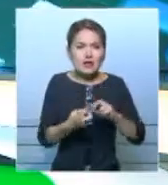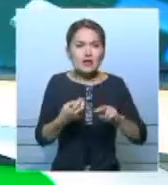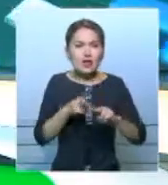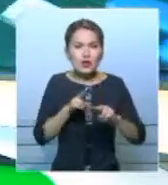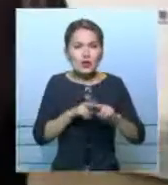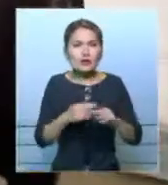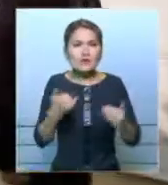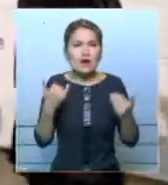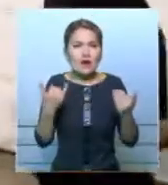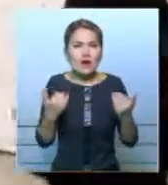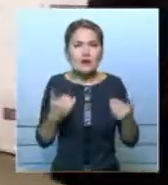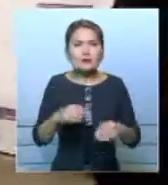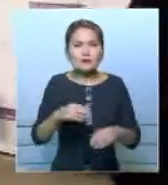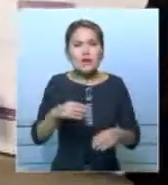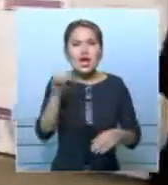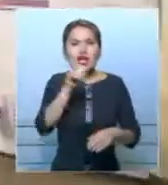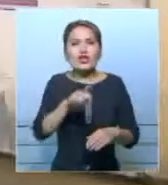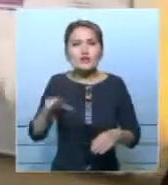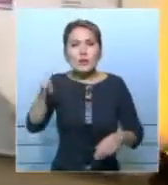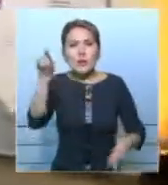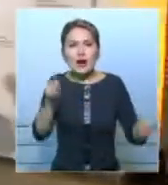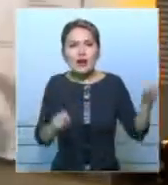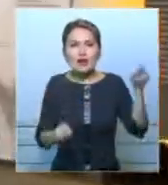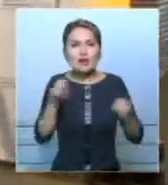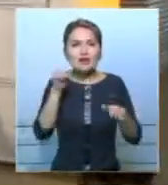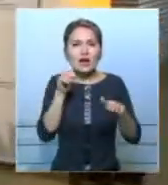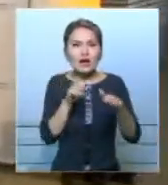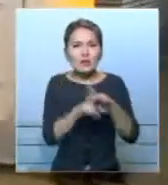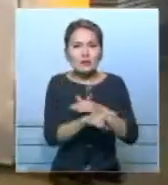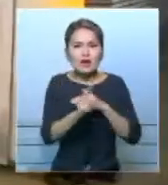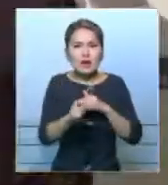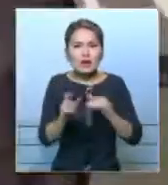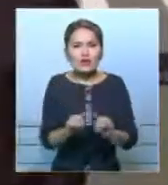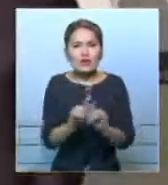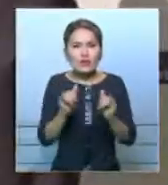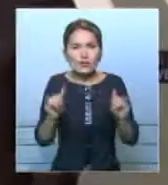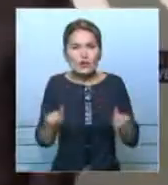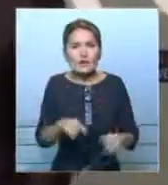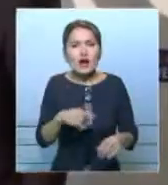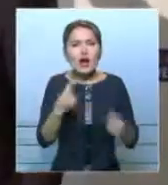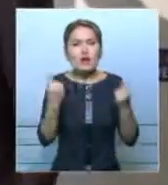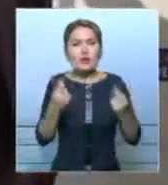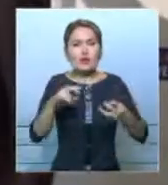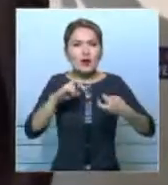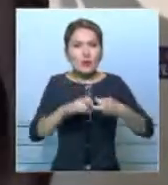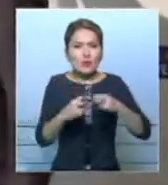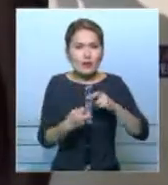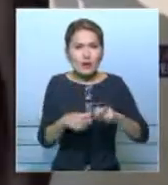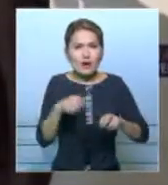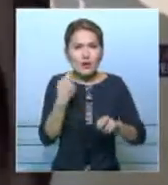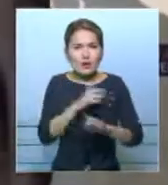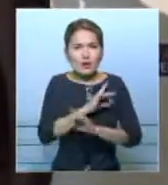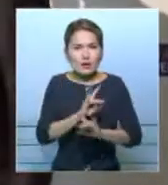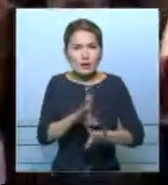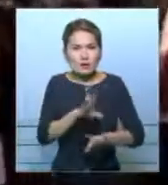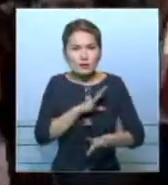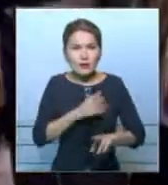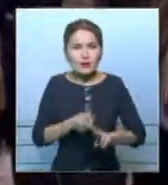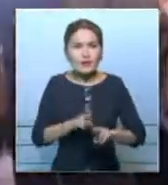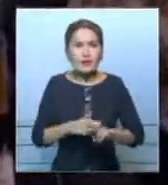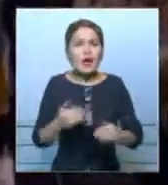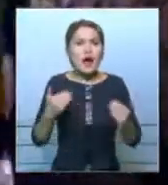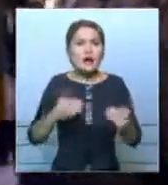туындаған ахуал екен мойындап отыр. Бұл туралы Германия канцлері жергілікті телеарналардың біріне берген сұхбатында айтқан.